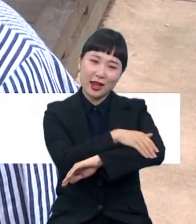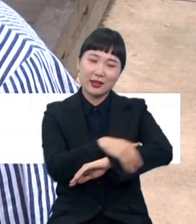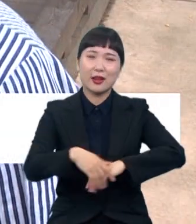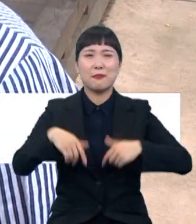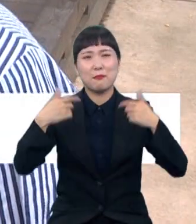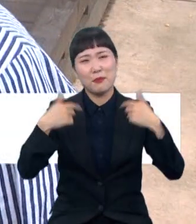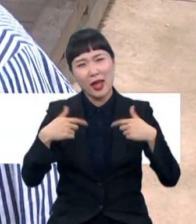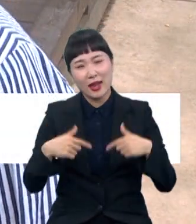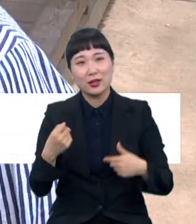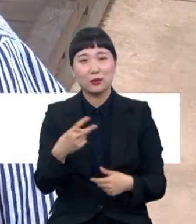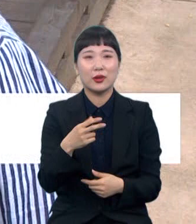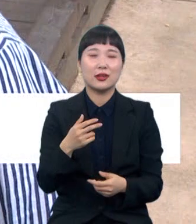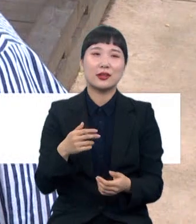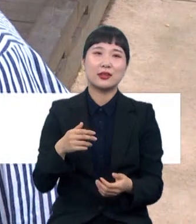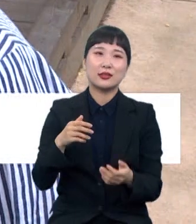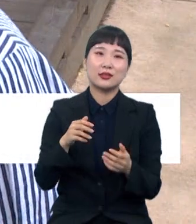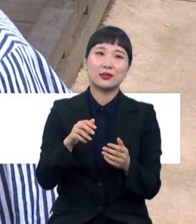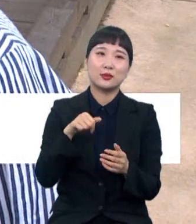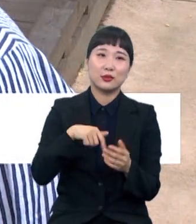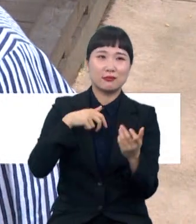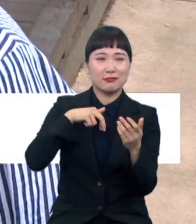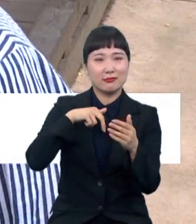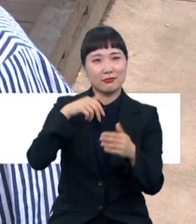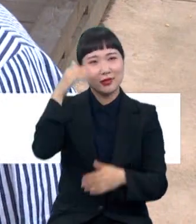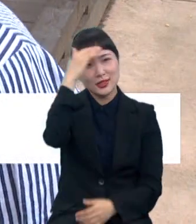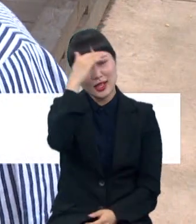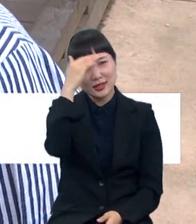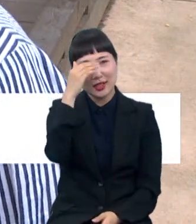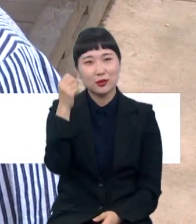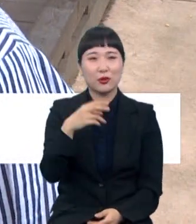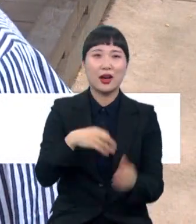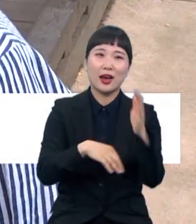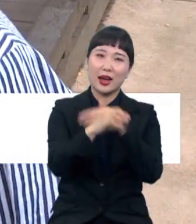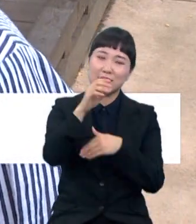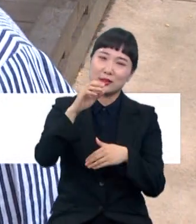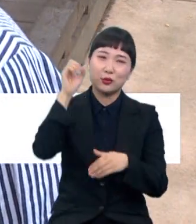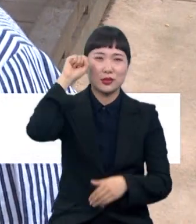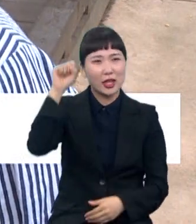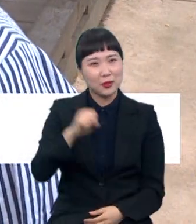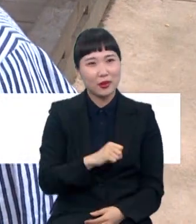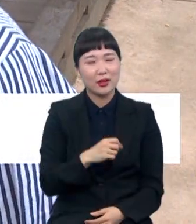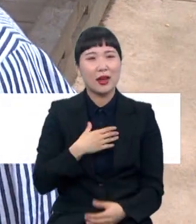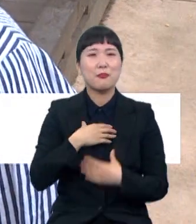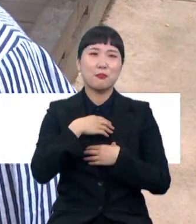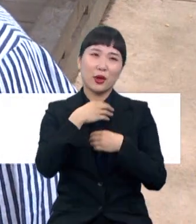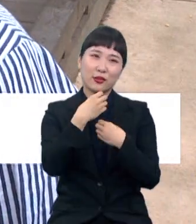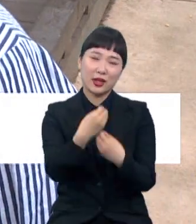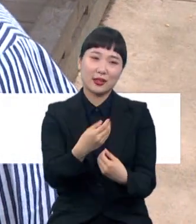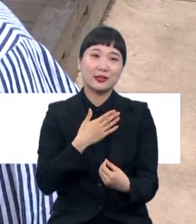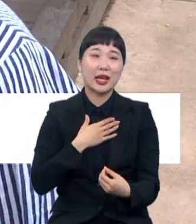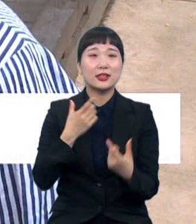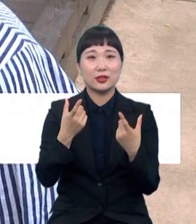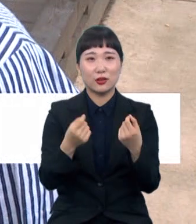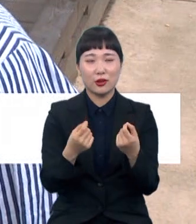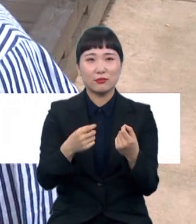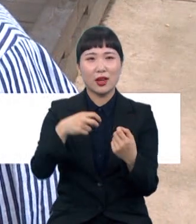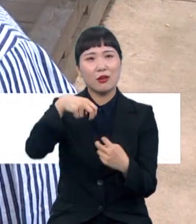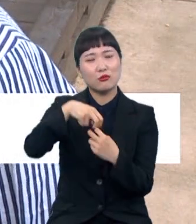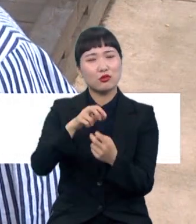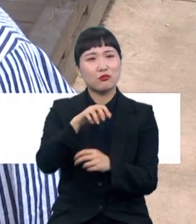새벽에 올 때도 있고 깨끗하고 먼지 안 나고 편안하고 또 이렇게 우리 같이 다리가 부실한